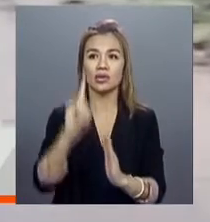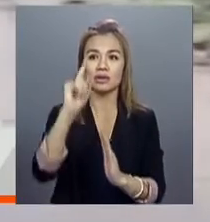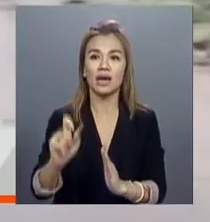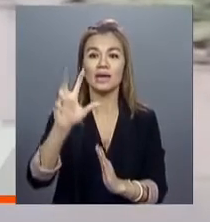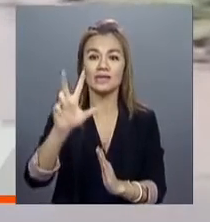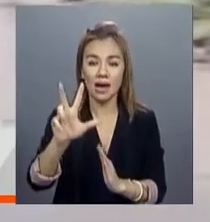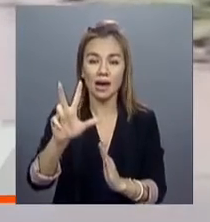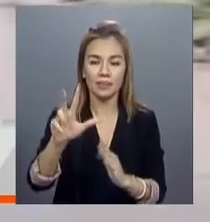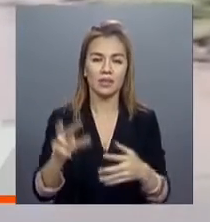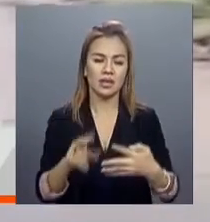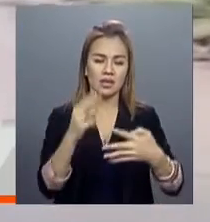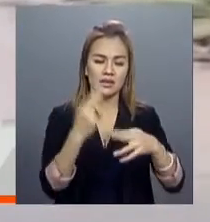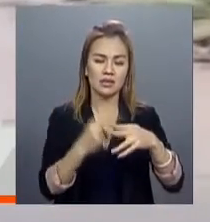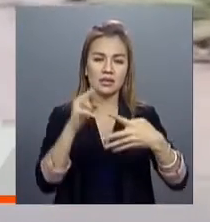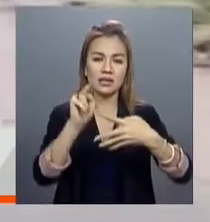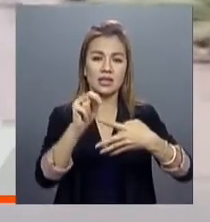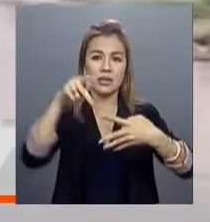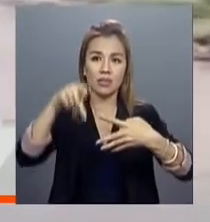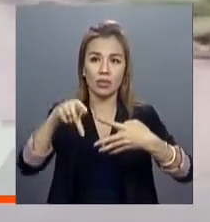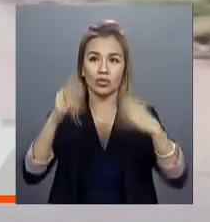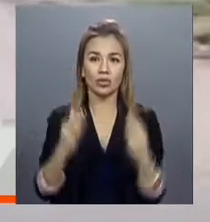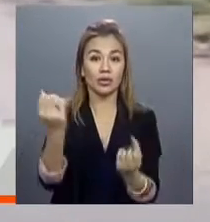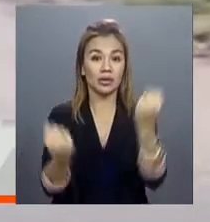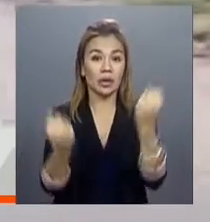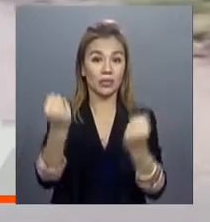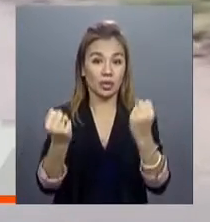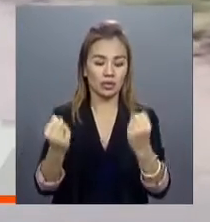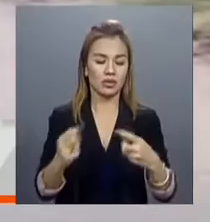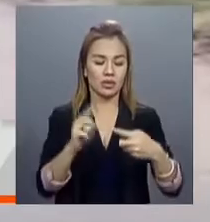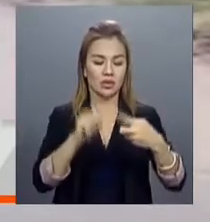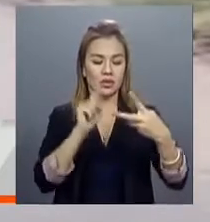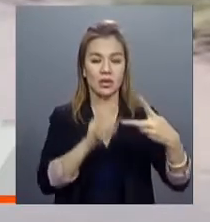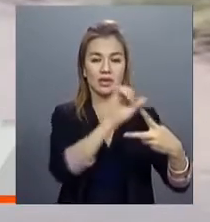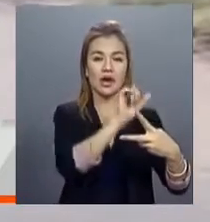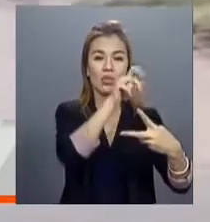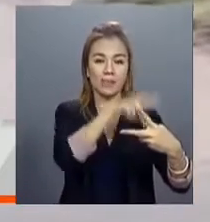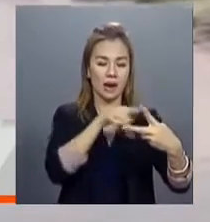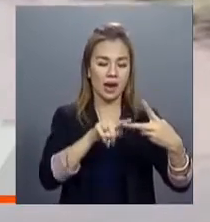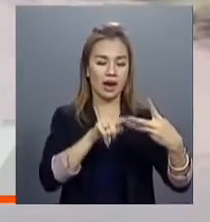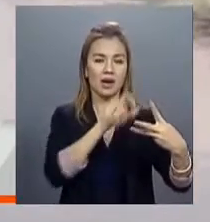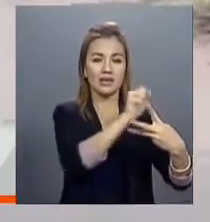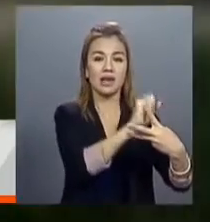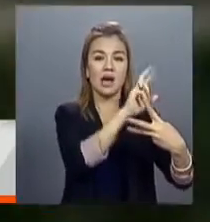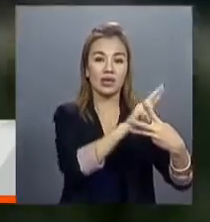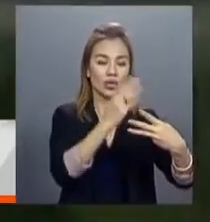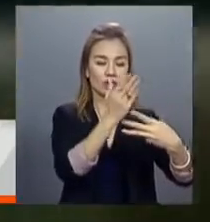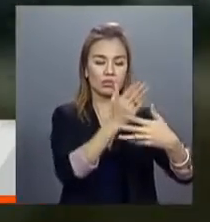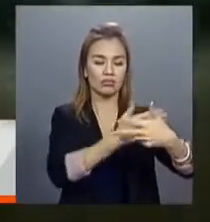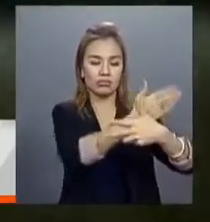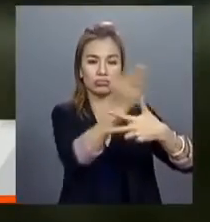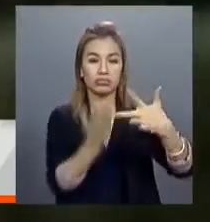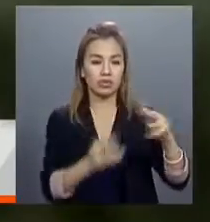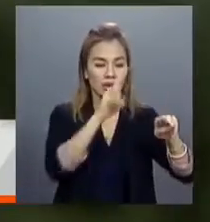และด่าธนกิจเป็นคนขับรถทัวร์นางเยาวภาเสนานุชและนายสาโรจกิตติเจริญสินชัยซึ่งเป็นผู้